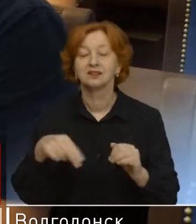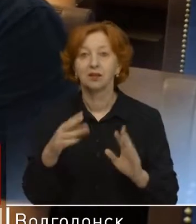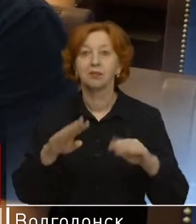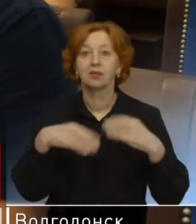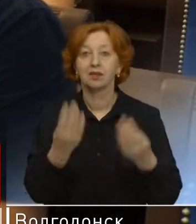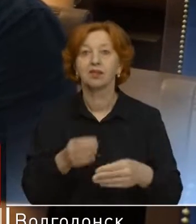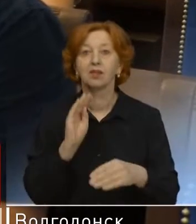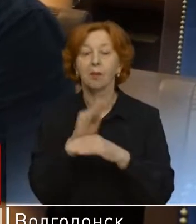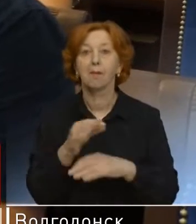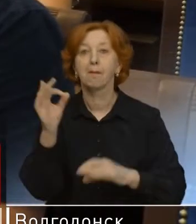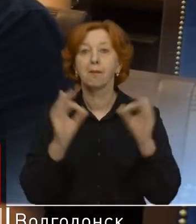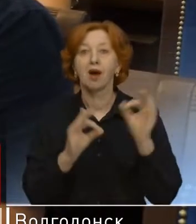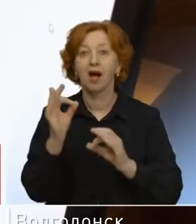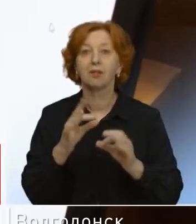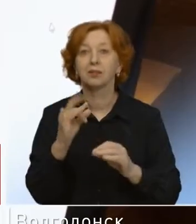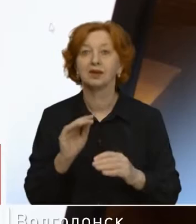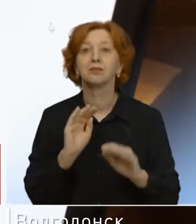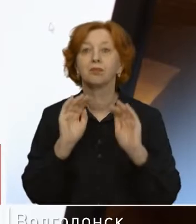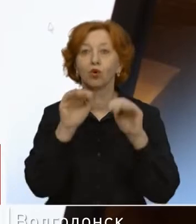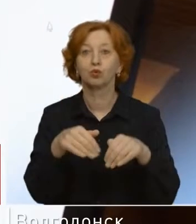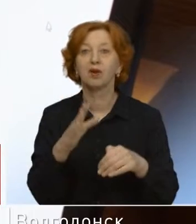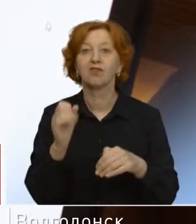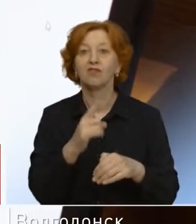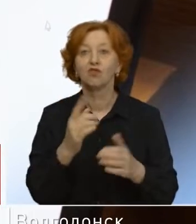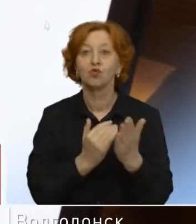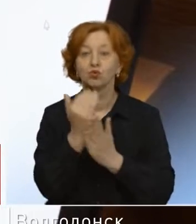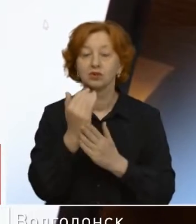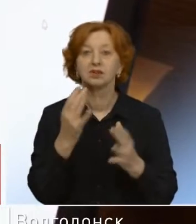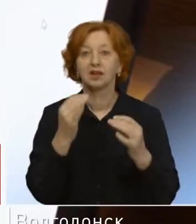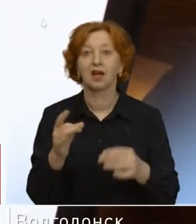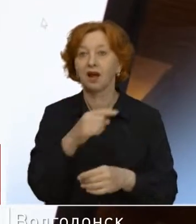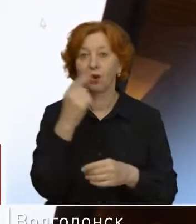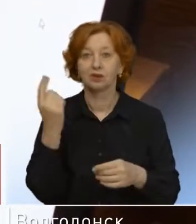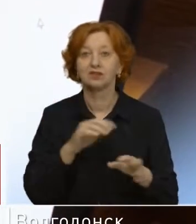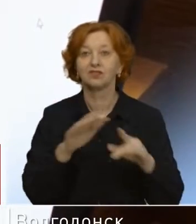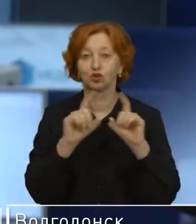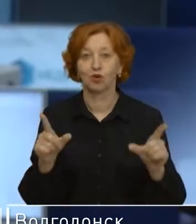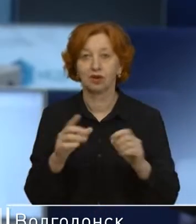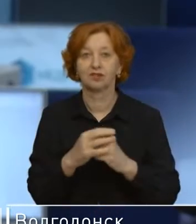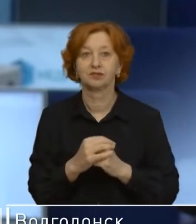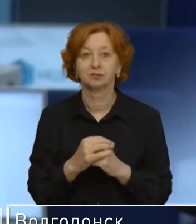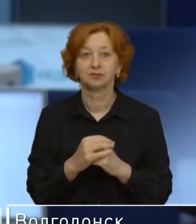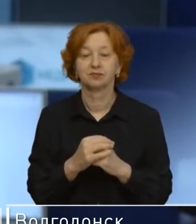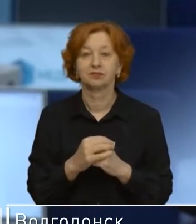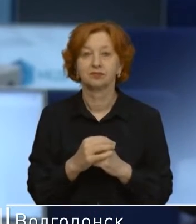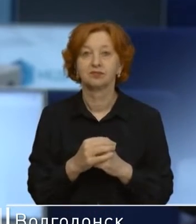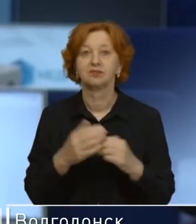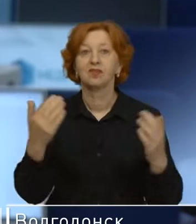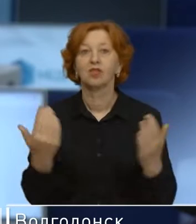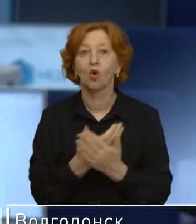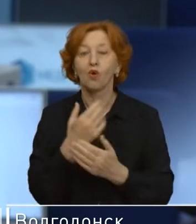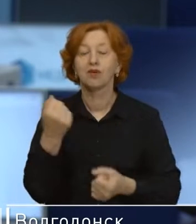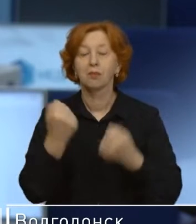предоставить дополнительные баллы при поступлении в вузы активистам Юнармии и Российского движения школьников. Новые